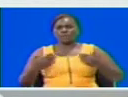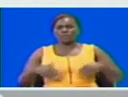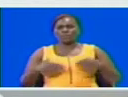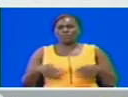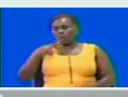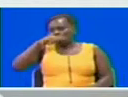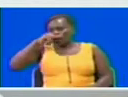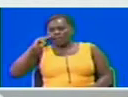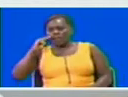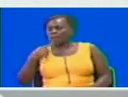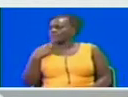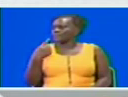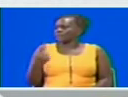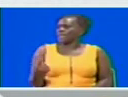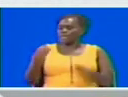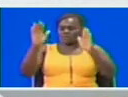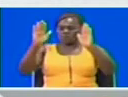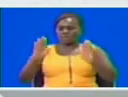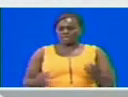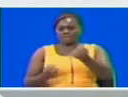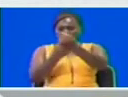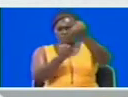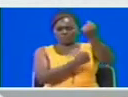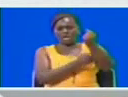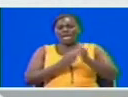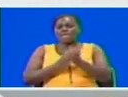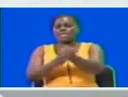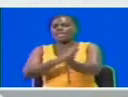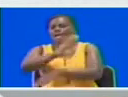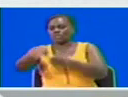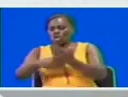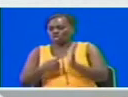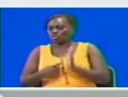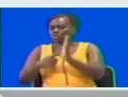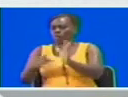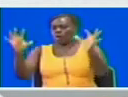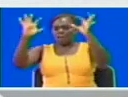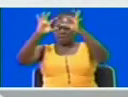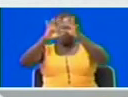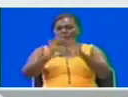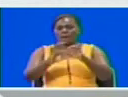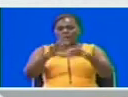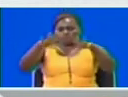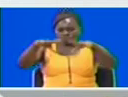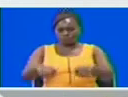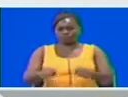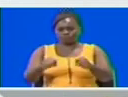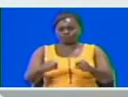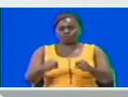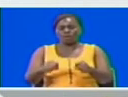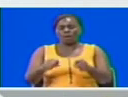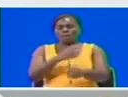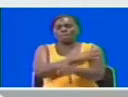Mudavadi aidha amekariri haja ya wafuasi na vinara wote wa NASA kudhihirisha umoja ili kutoa uongozi kwenye uchaguzi mkuu ujao.